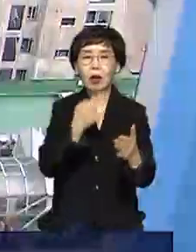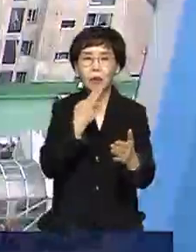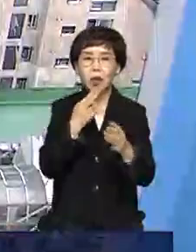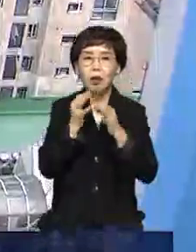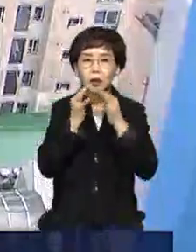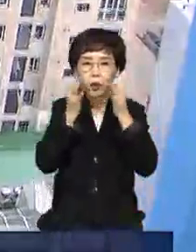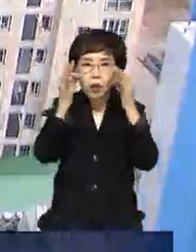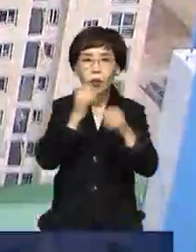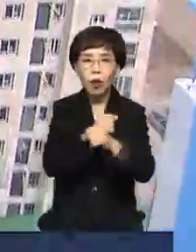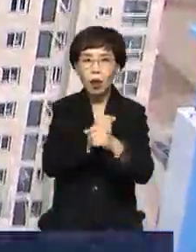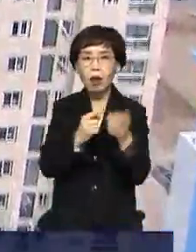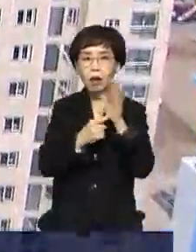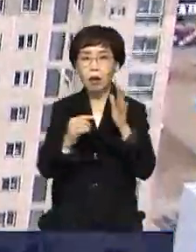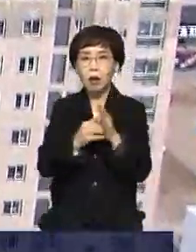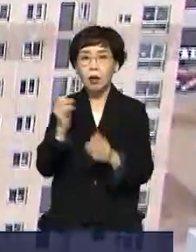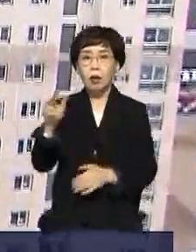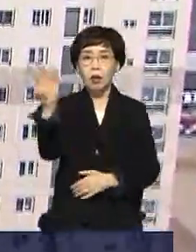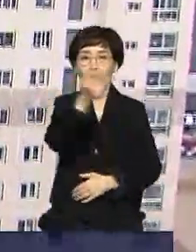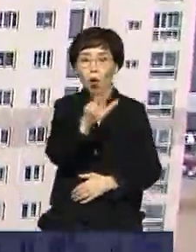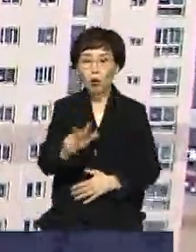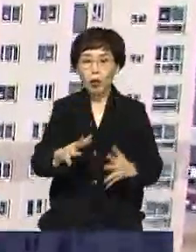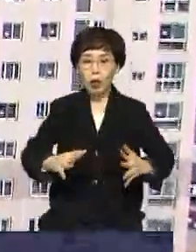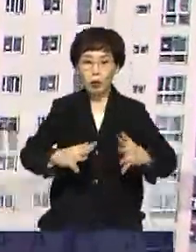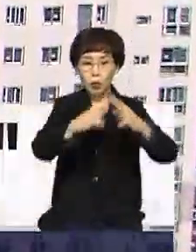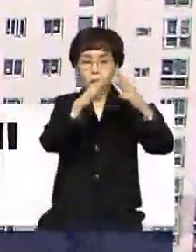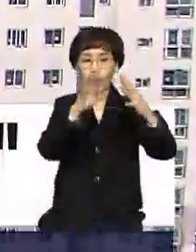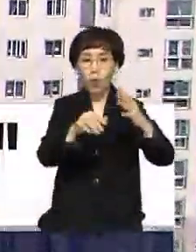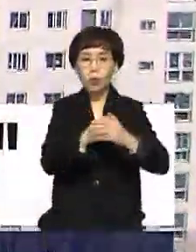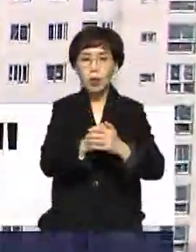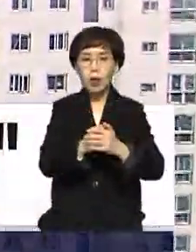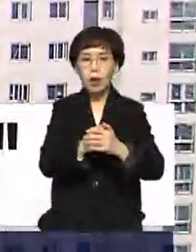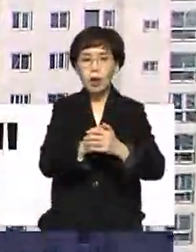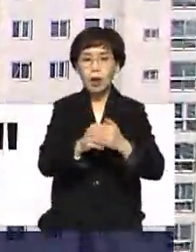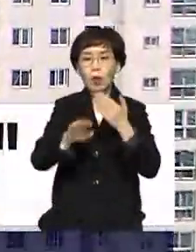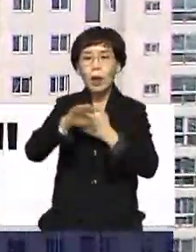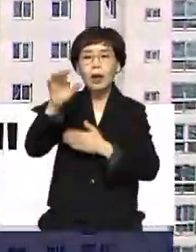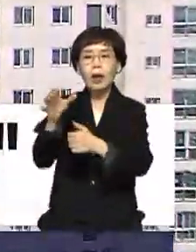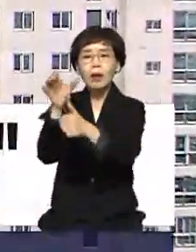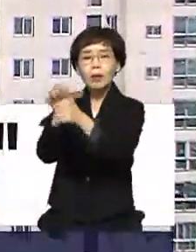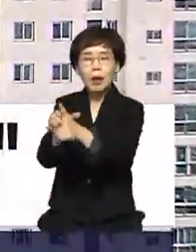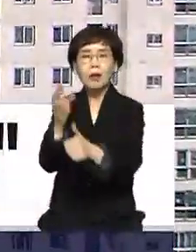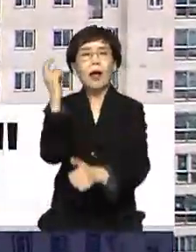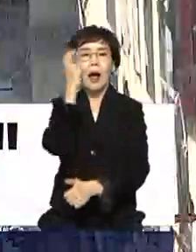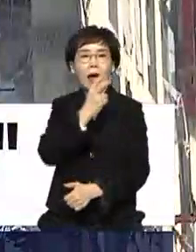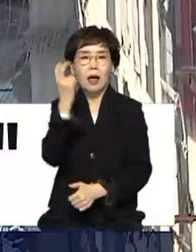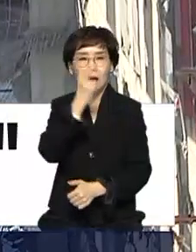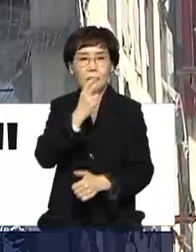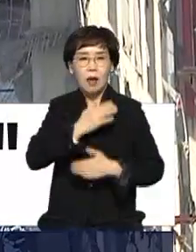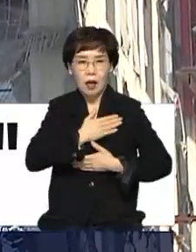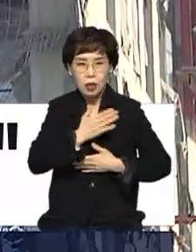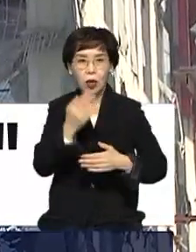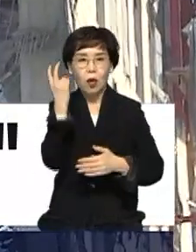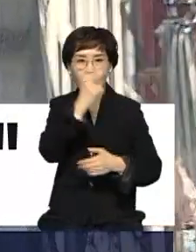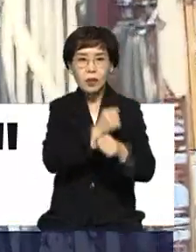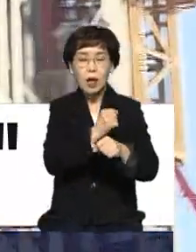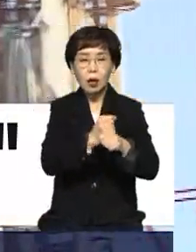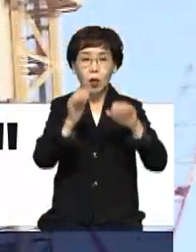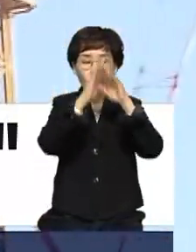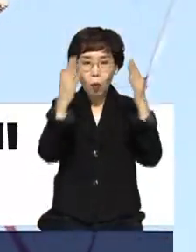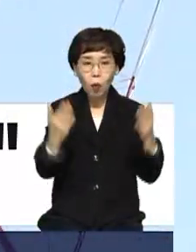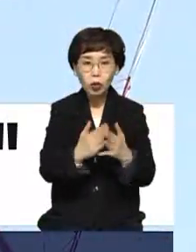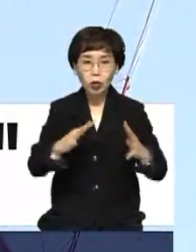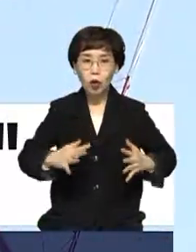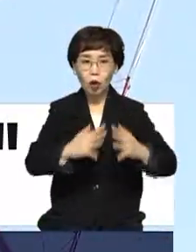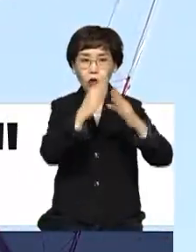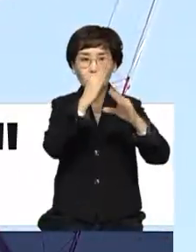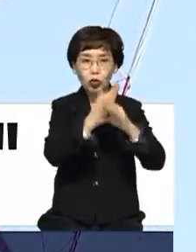말했습니다. 이어서 전국 건설 현장에 외부기관 안전진단을 실시하고 모든 건축물의 골조 등 구조에